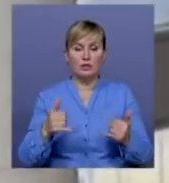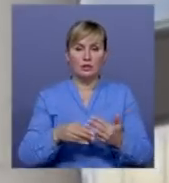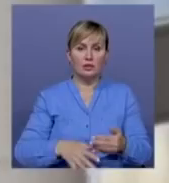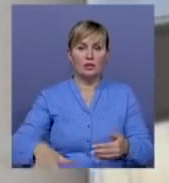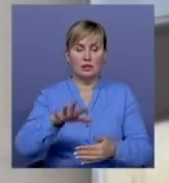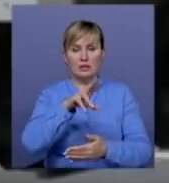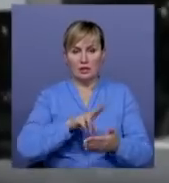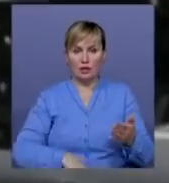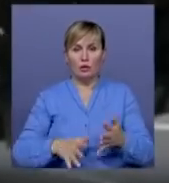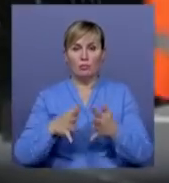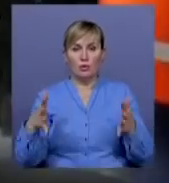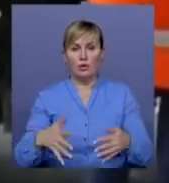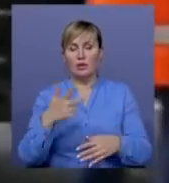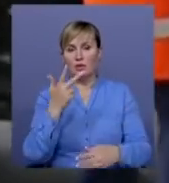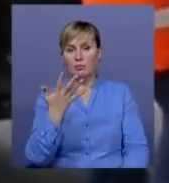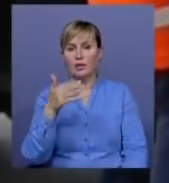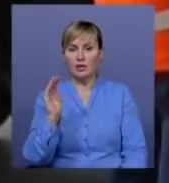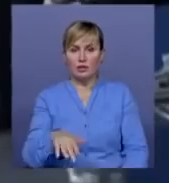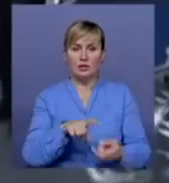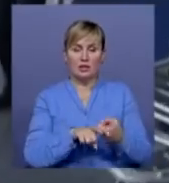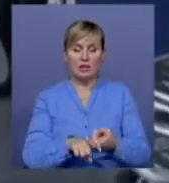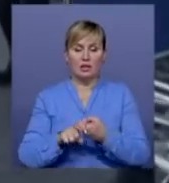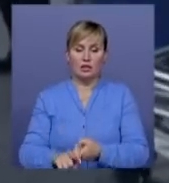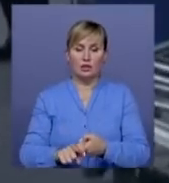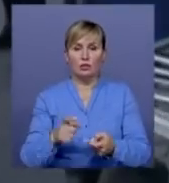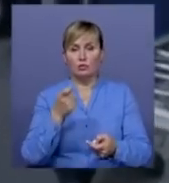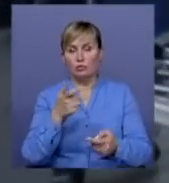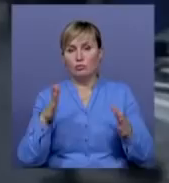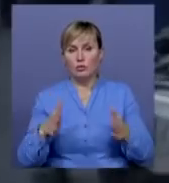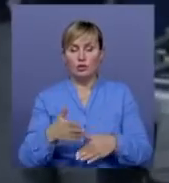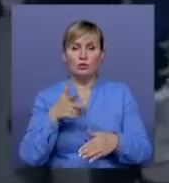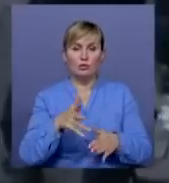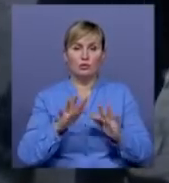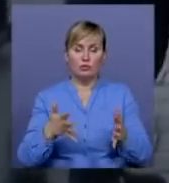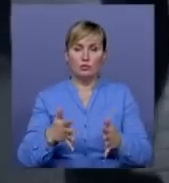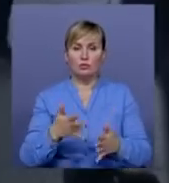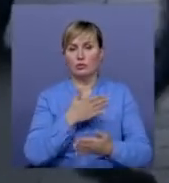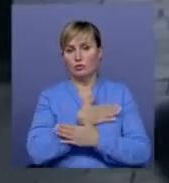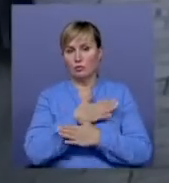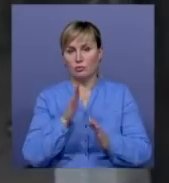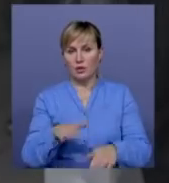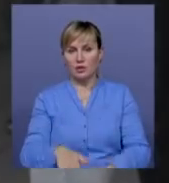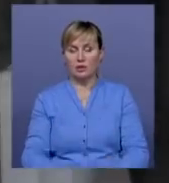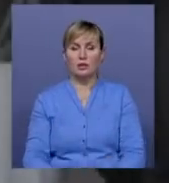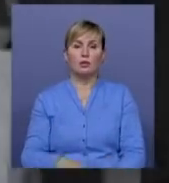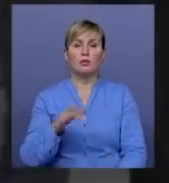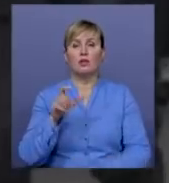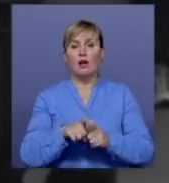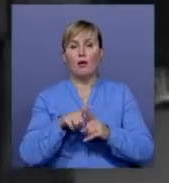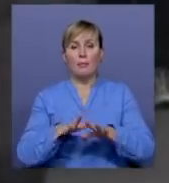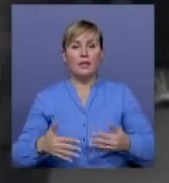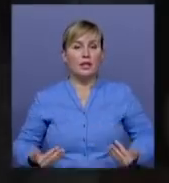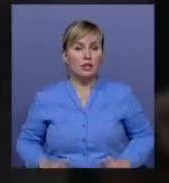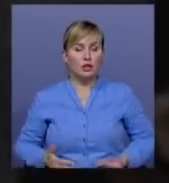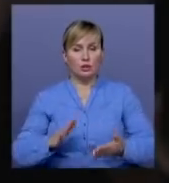страны зарегистрировано более 35 тысяч зараженных. Из них чуть менее 3 тысяч случаев закончились летальным исходом. По словам местных жителей,